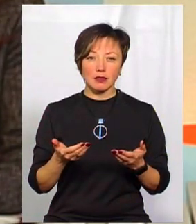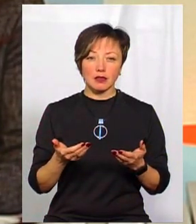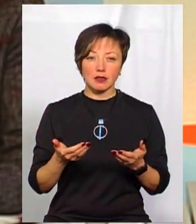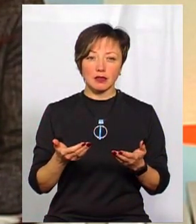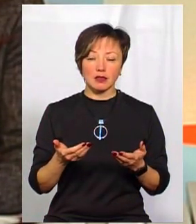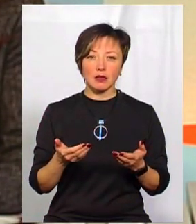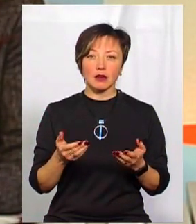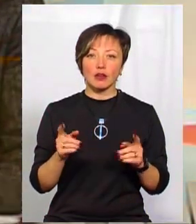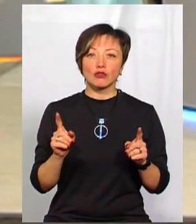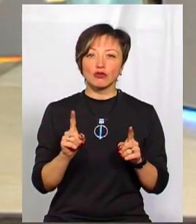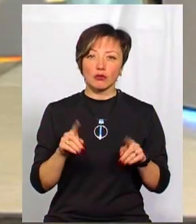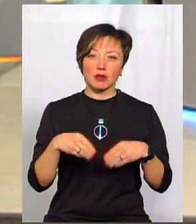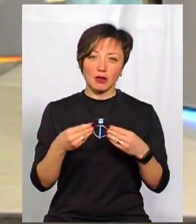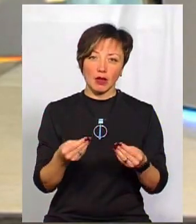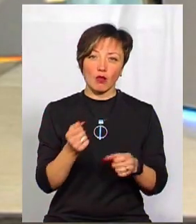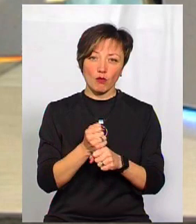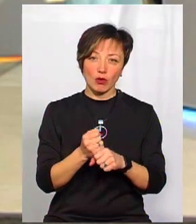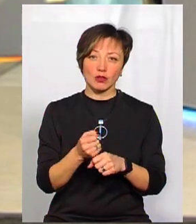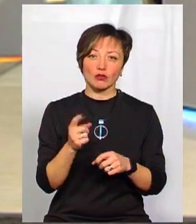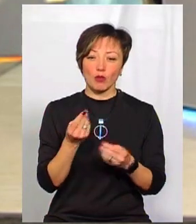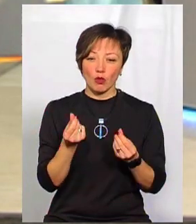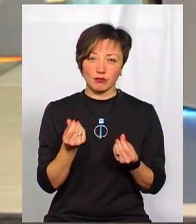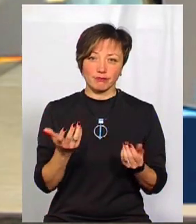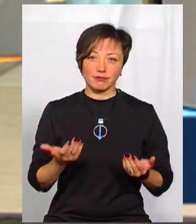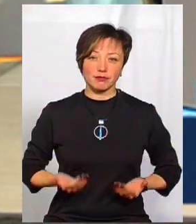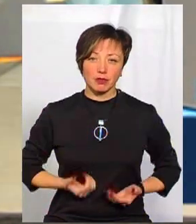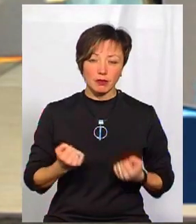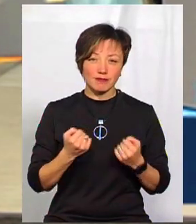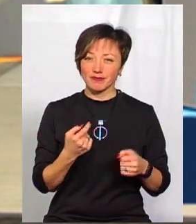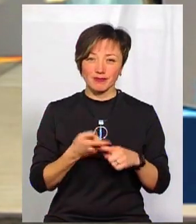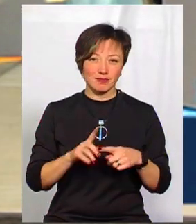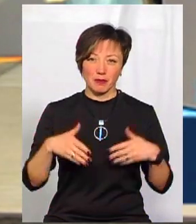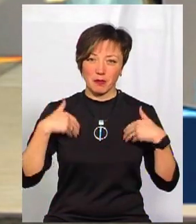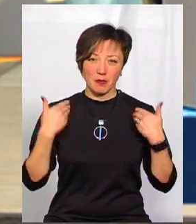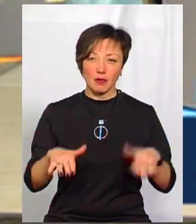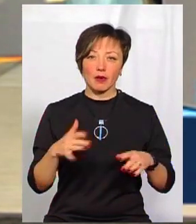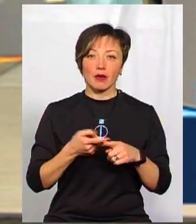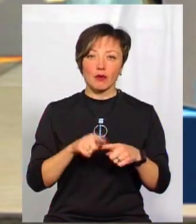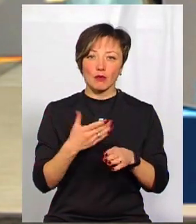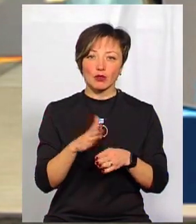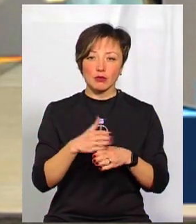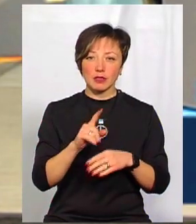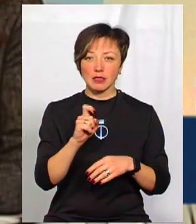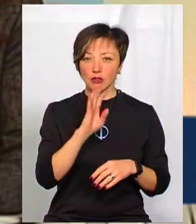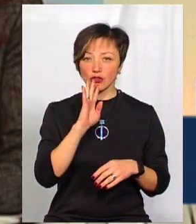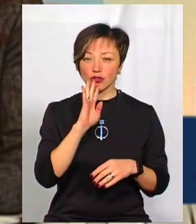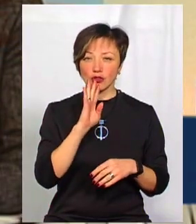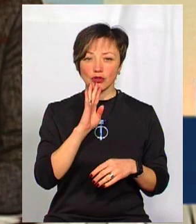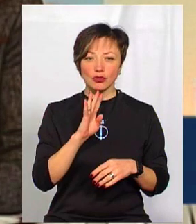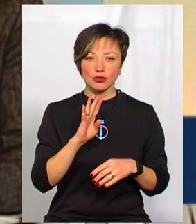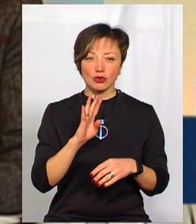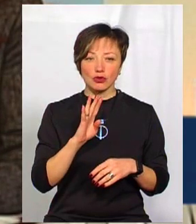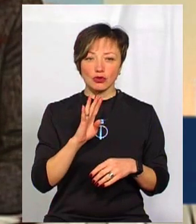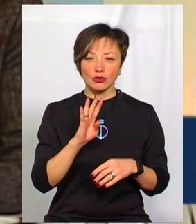для виживання. Але то було намарно. Так, то було намарно, їх поступово розстрілювали, і фактично там за 4